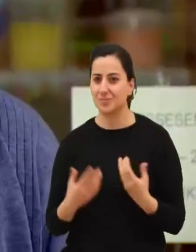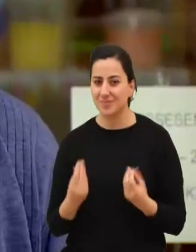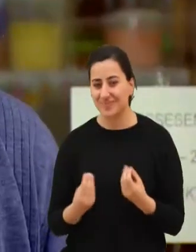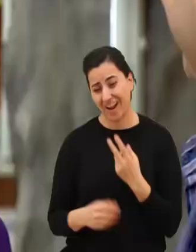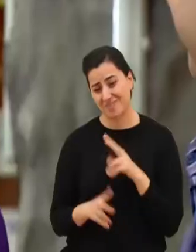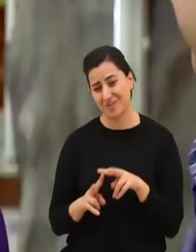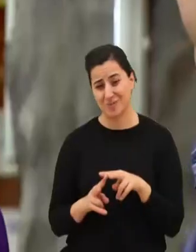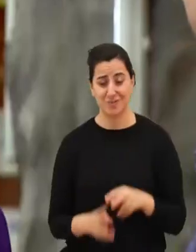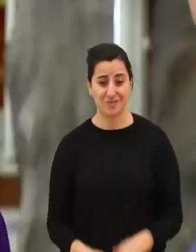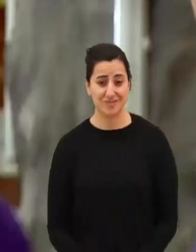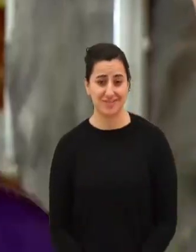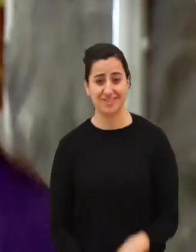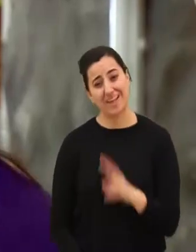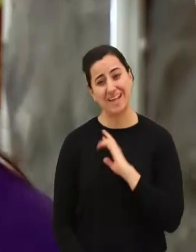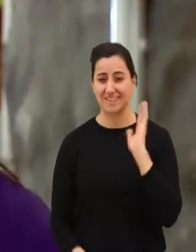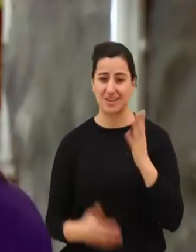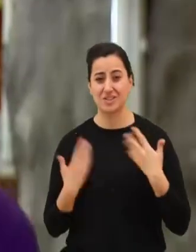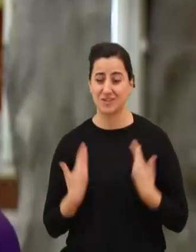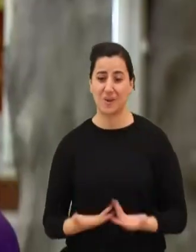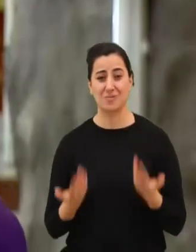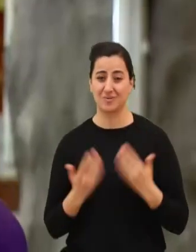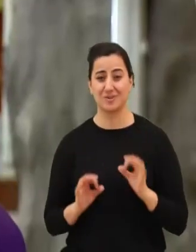Efendim karıcığım. Ay gidelim kız.